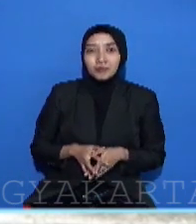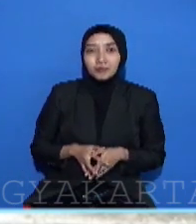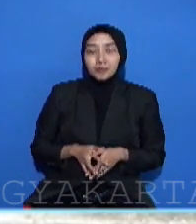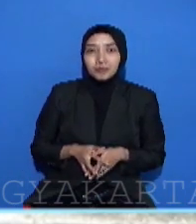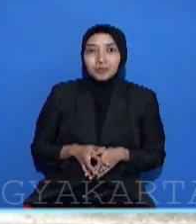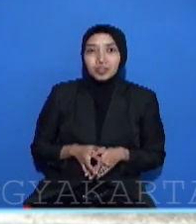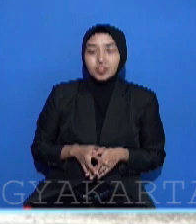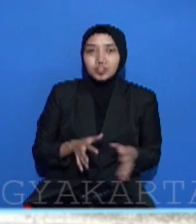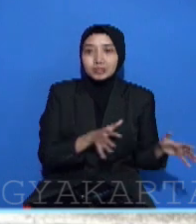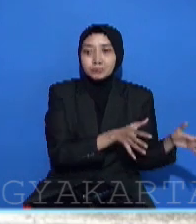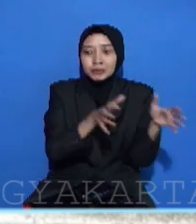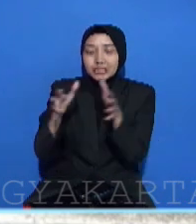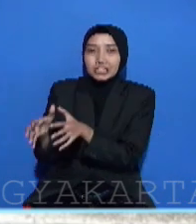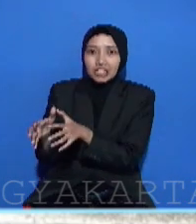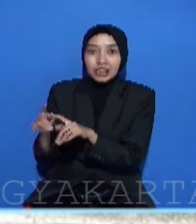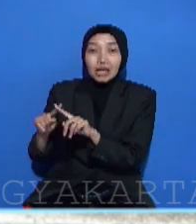parkir ruang tersebut